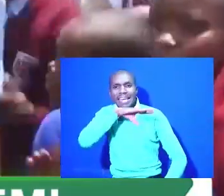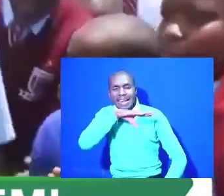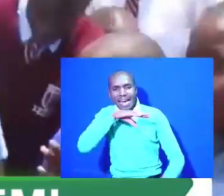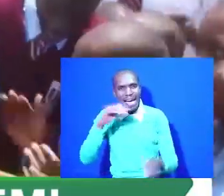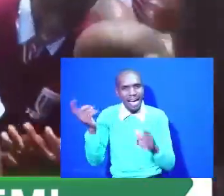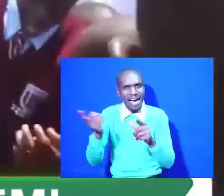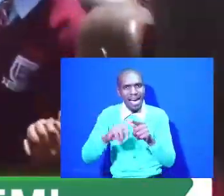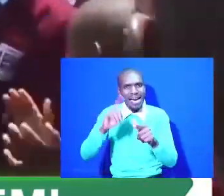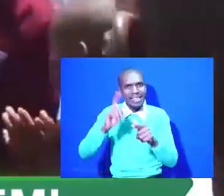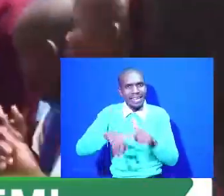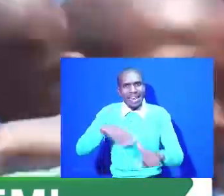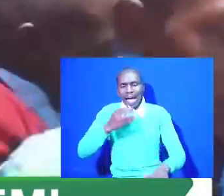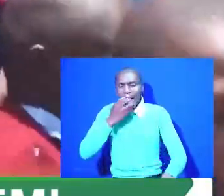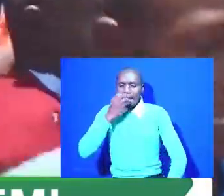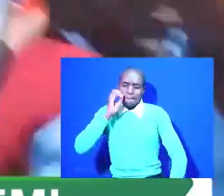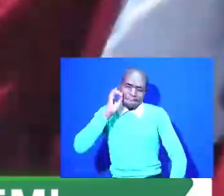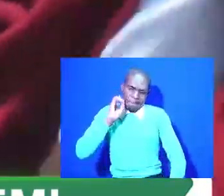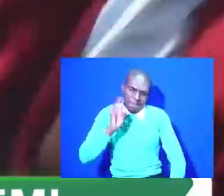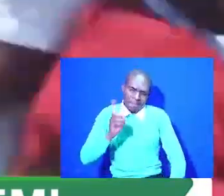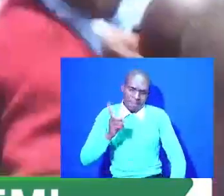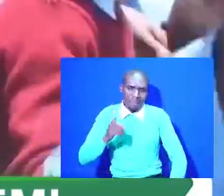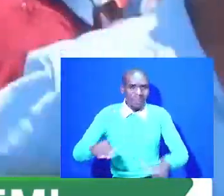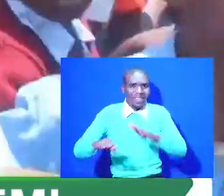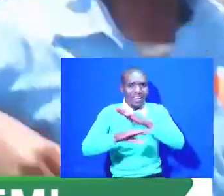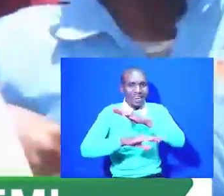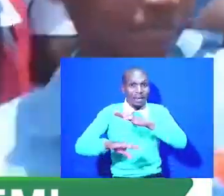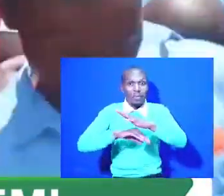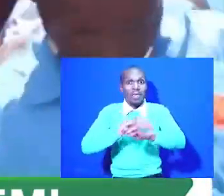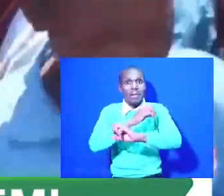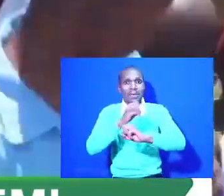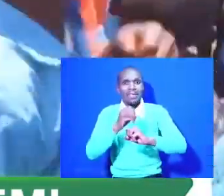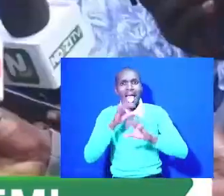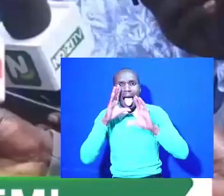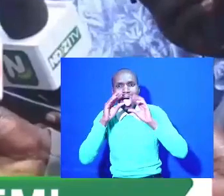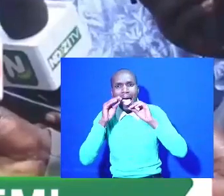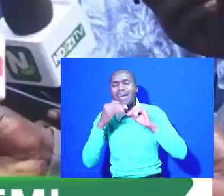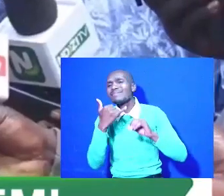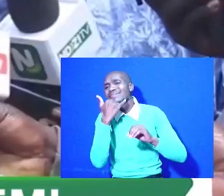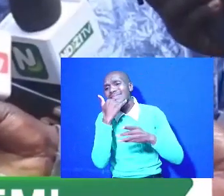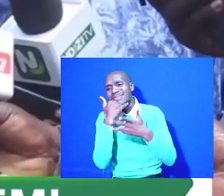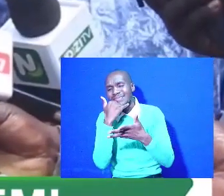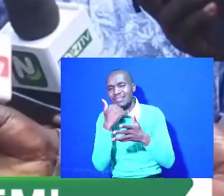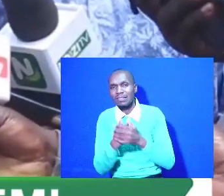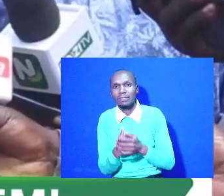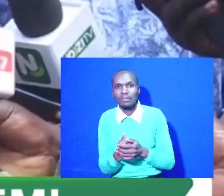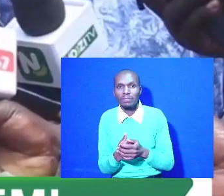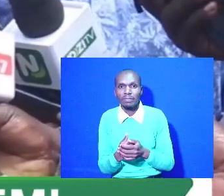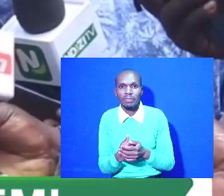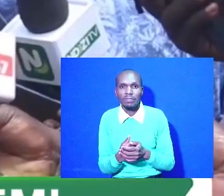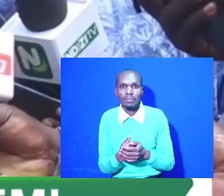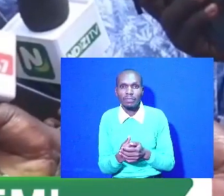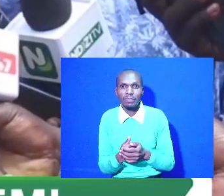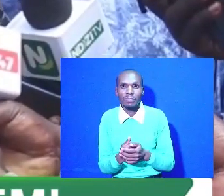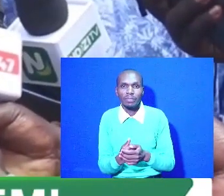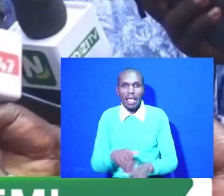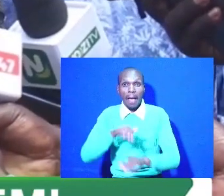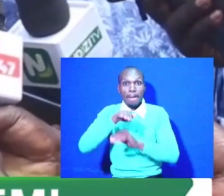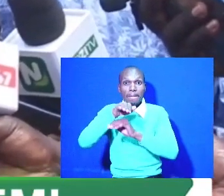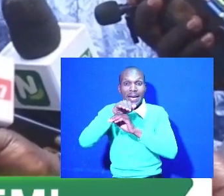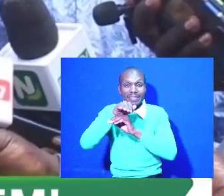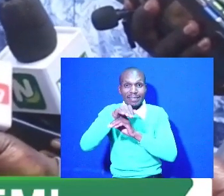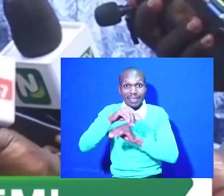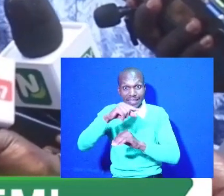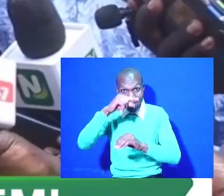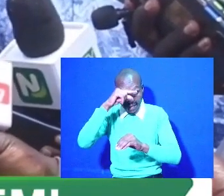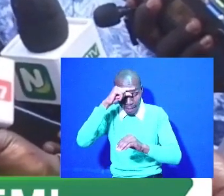bo igoba mucha omokonyi bo moraibwense ase chingwa na chaye and I just want to plead with my deputy president serikali